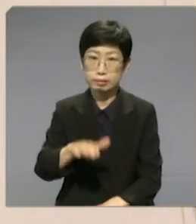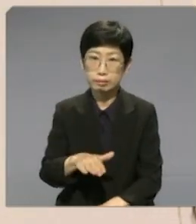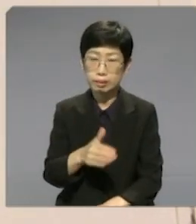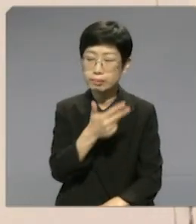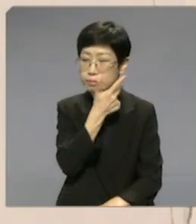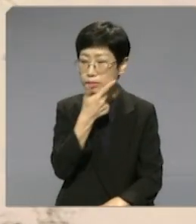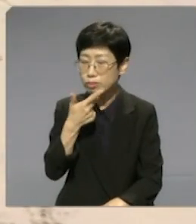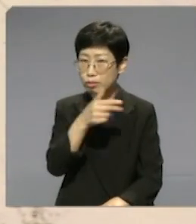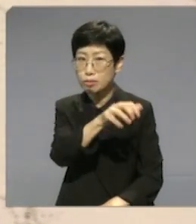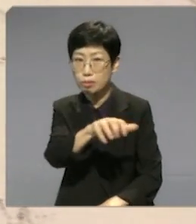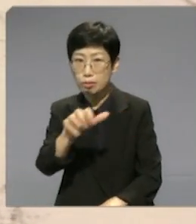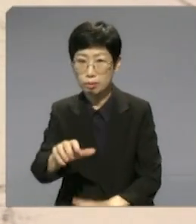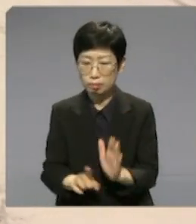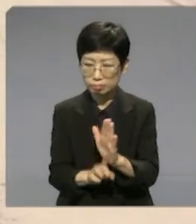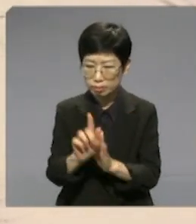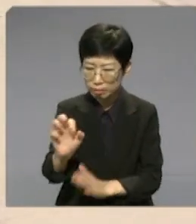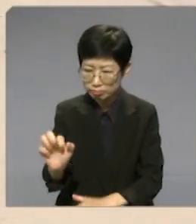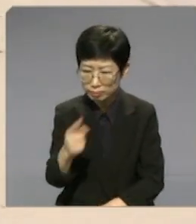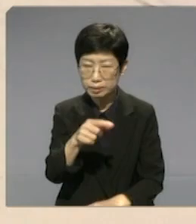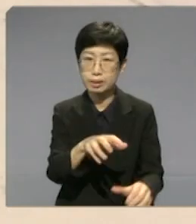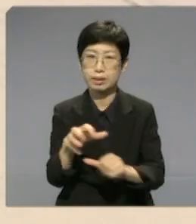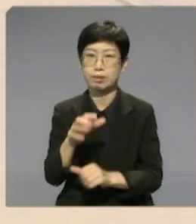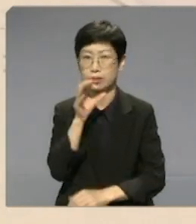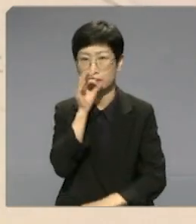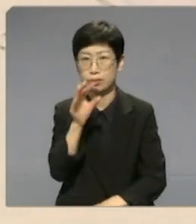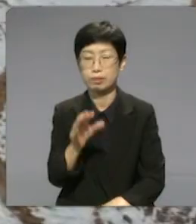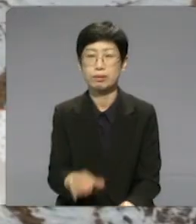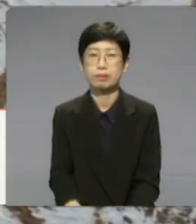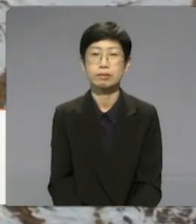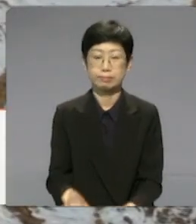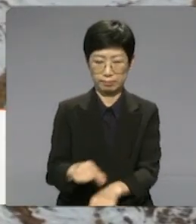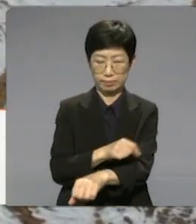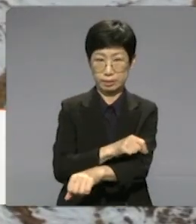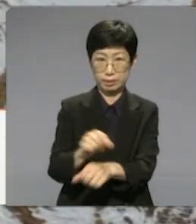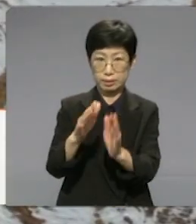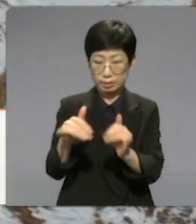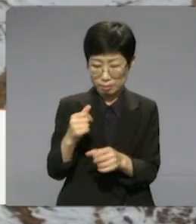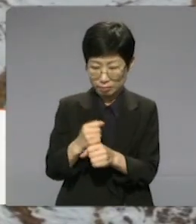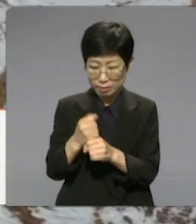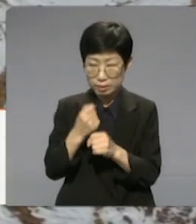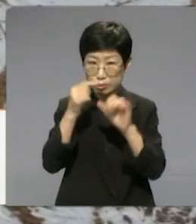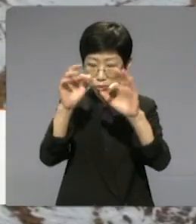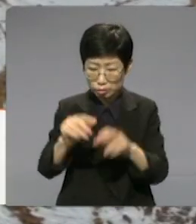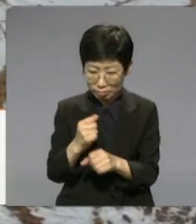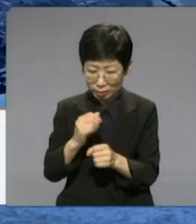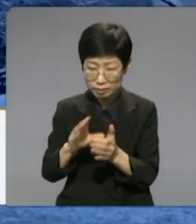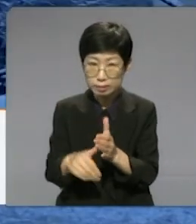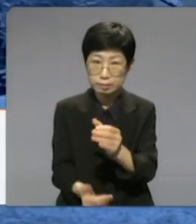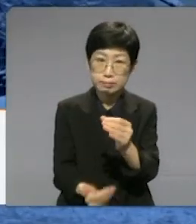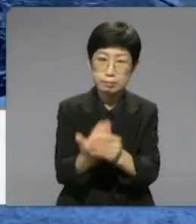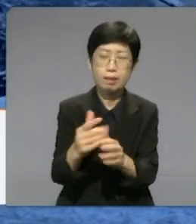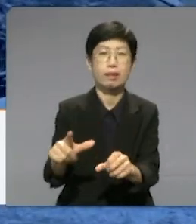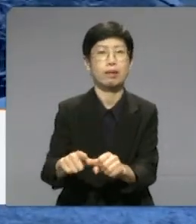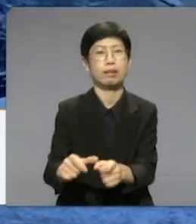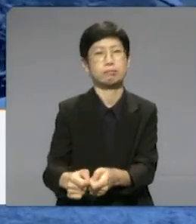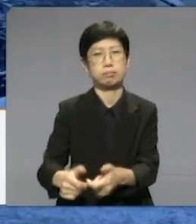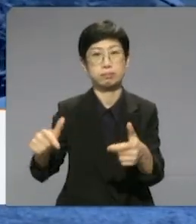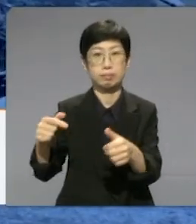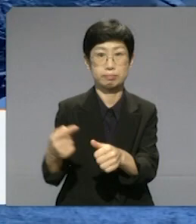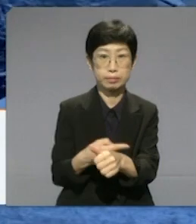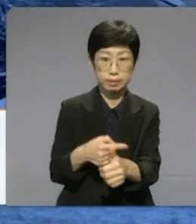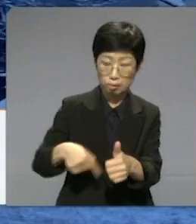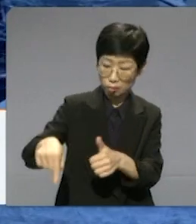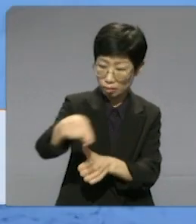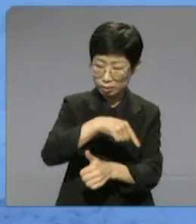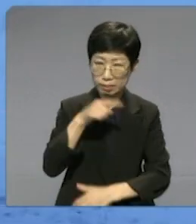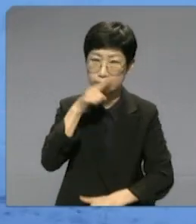등에선 높은 기온 탓에 그마저도 불가능합니다 특히 인공눈을 만드는 과정에서 발생하는 온실가 증가로